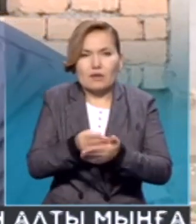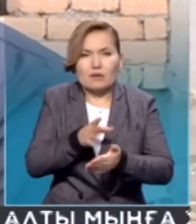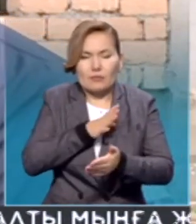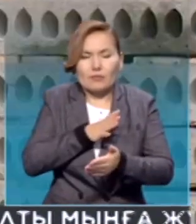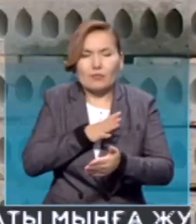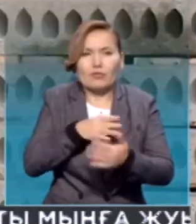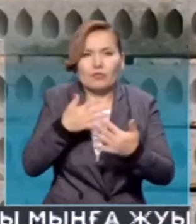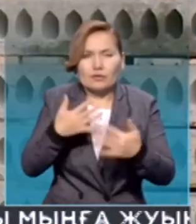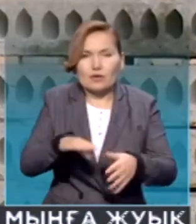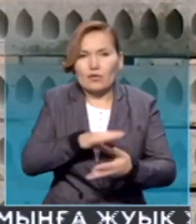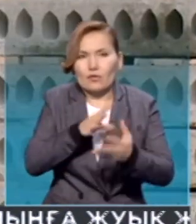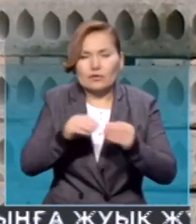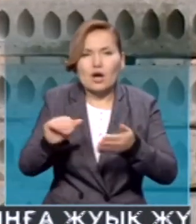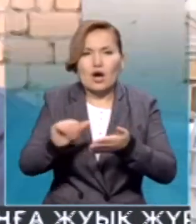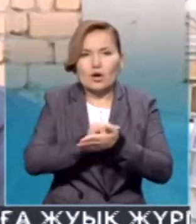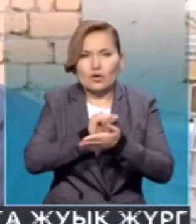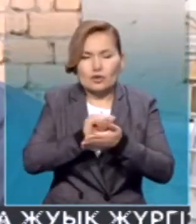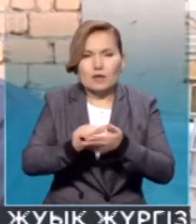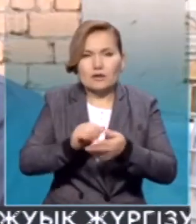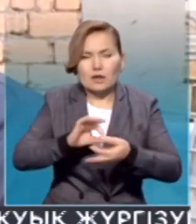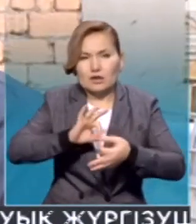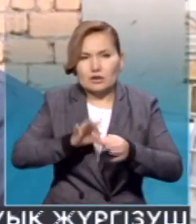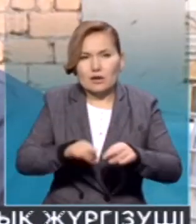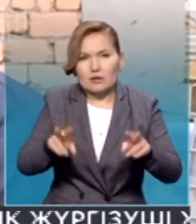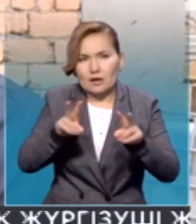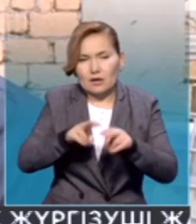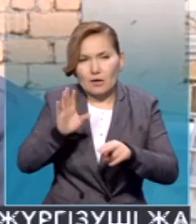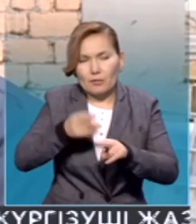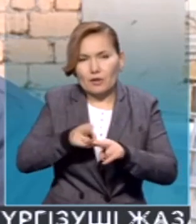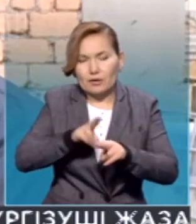құрылыстың құжаттан рәсімдеп қорытынды алса, инструкциясының зақымы